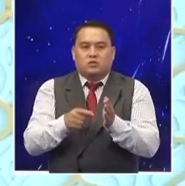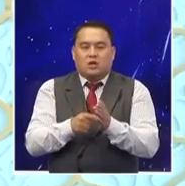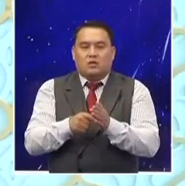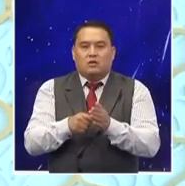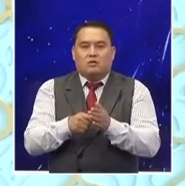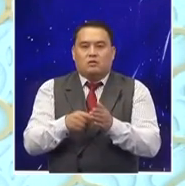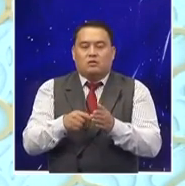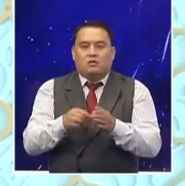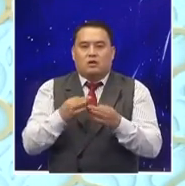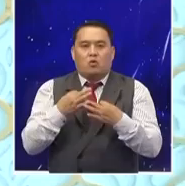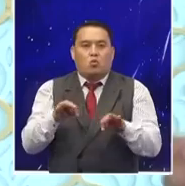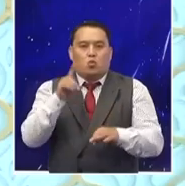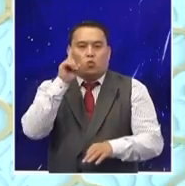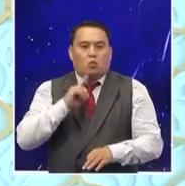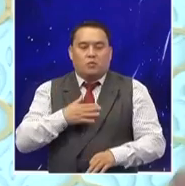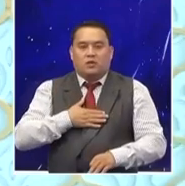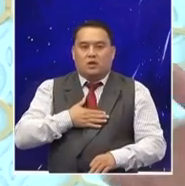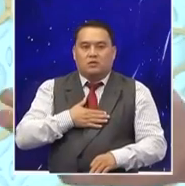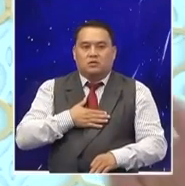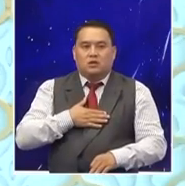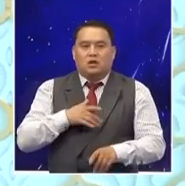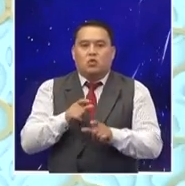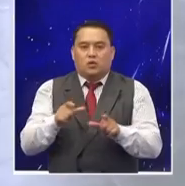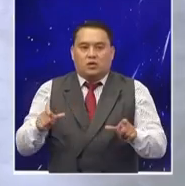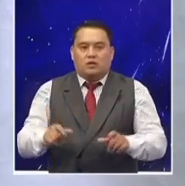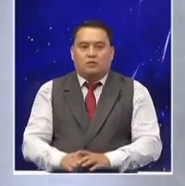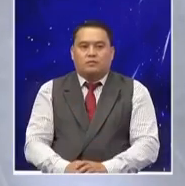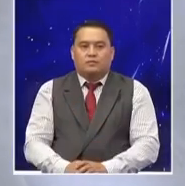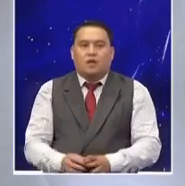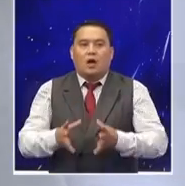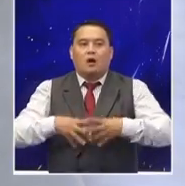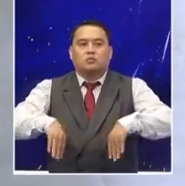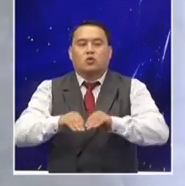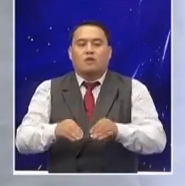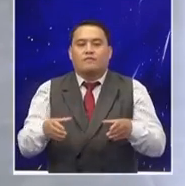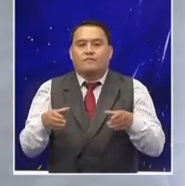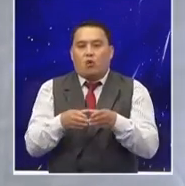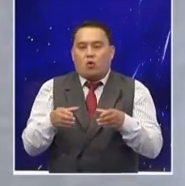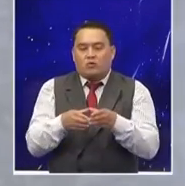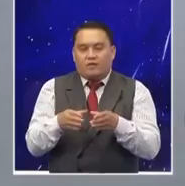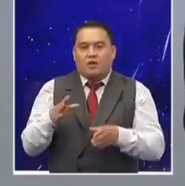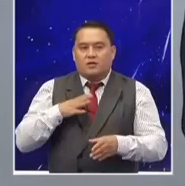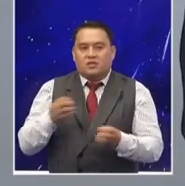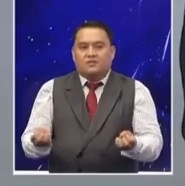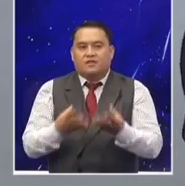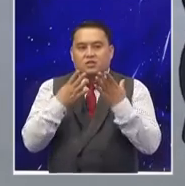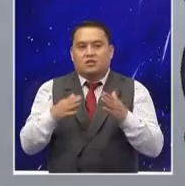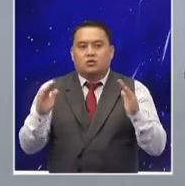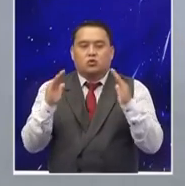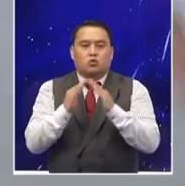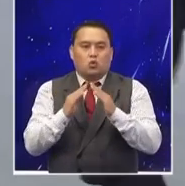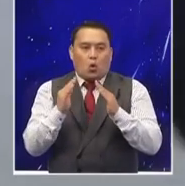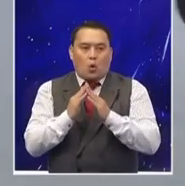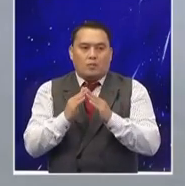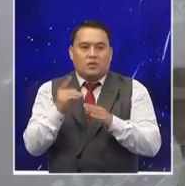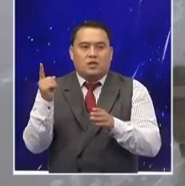это очень удобно для наших молящихся граждан для общественного фонда салих color пока священный дом щит из узком края